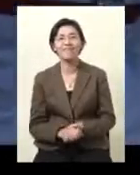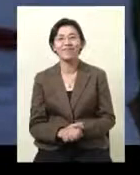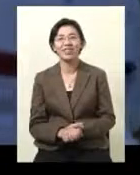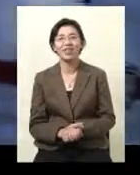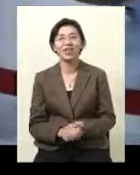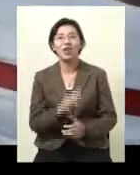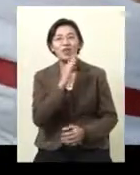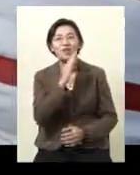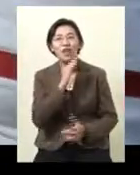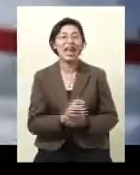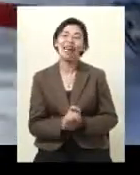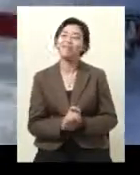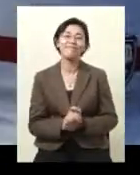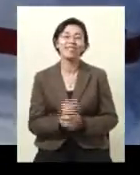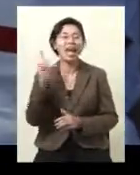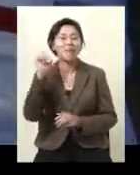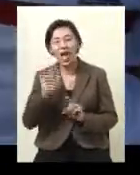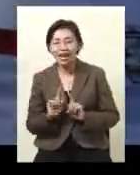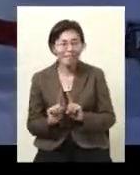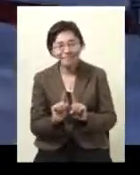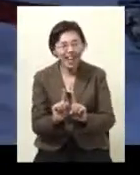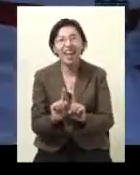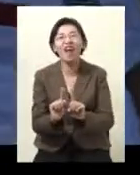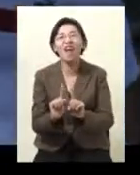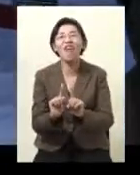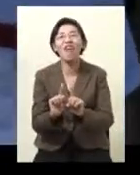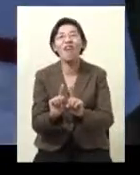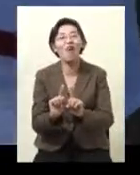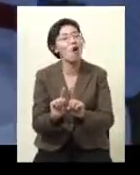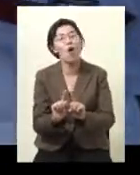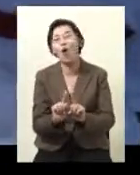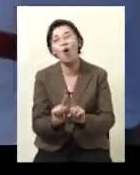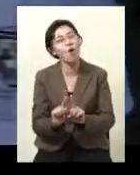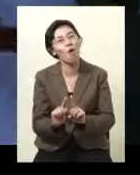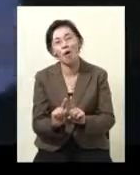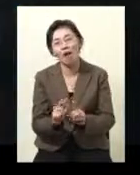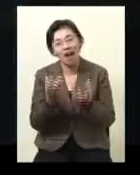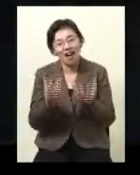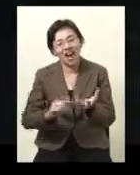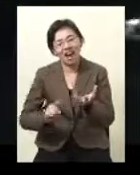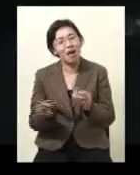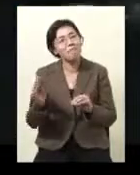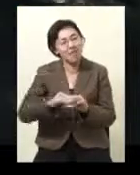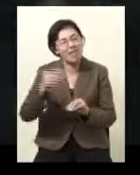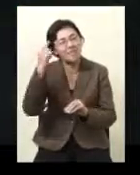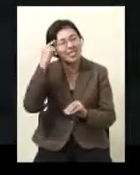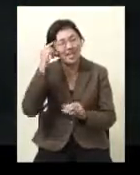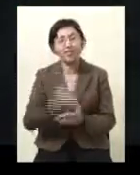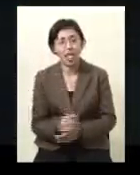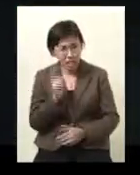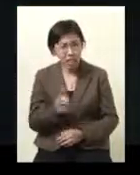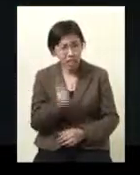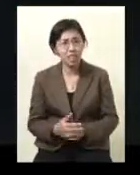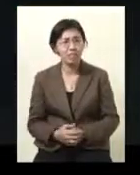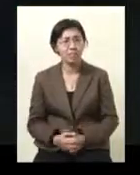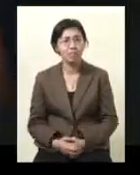ค่ะ กับคุณแม่นี่คุณพ่อว่าคงจะน้ำหนักขึ้นกันแน่ๆเลยอ่ะ คุณถ้าไม่